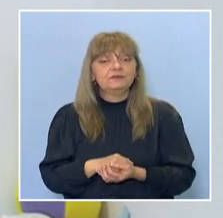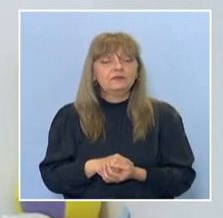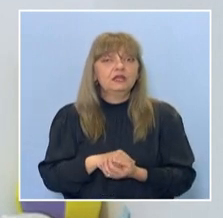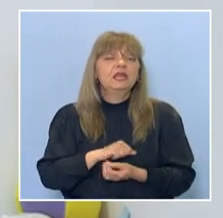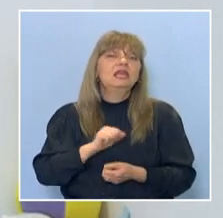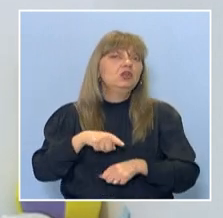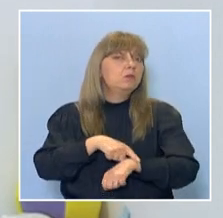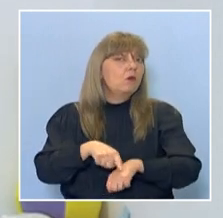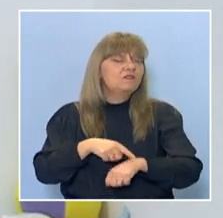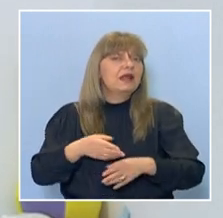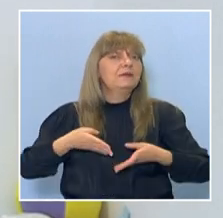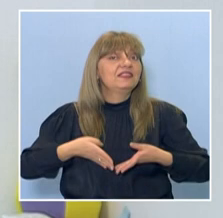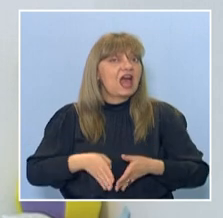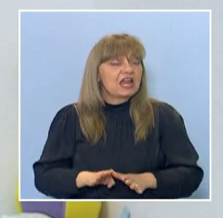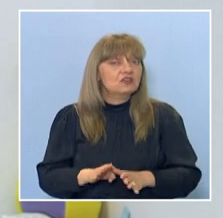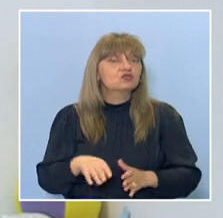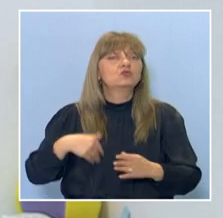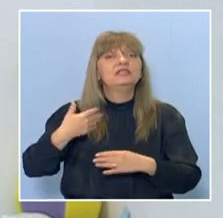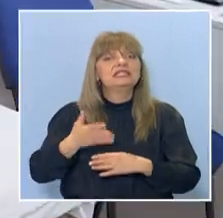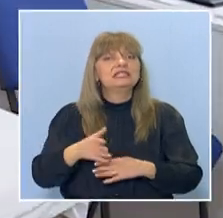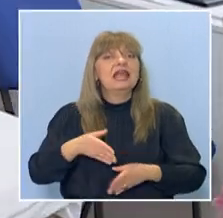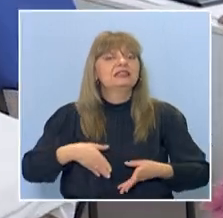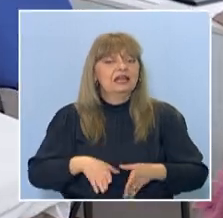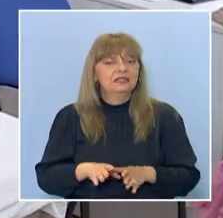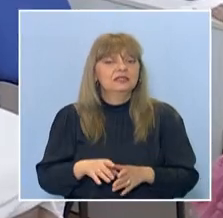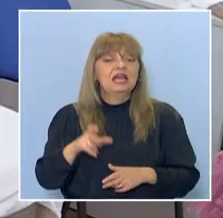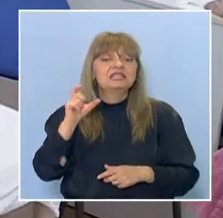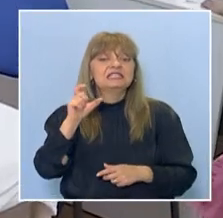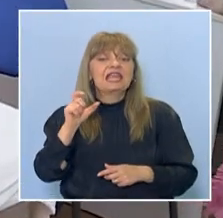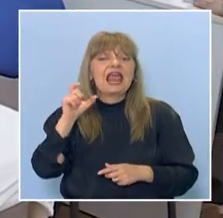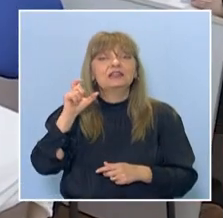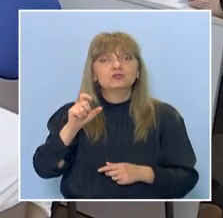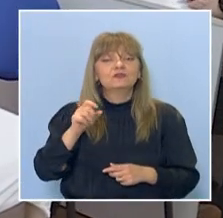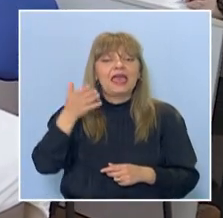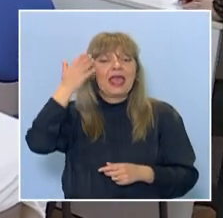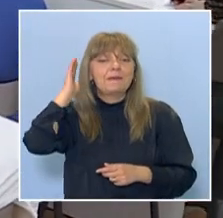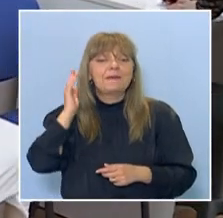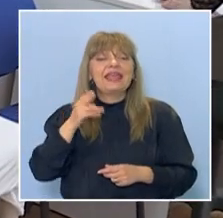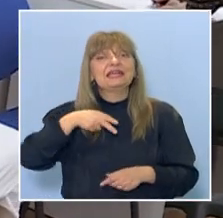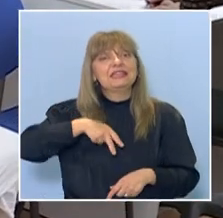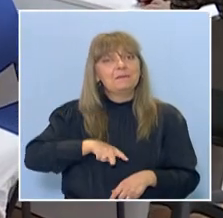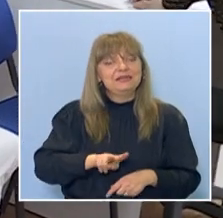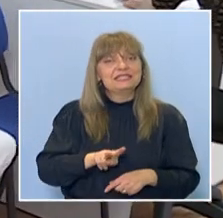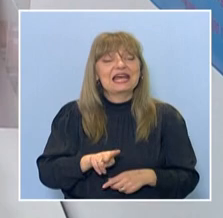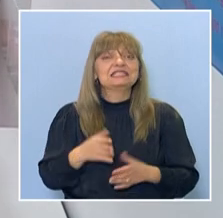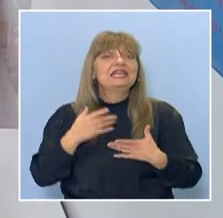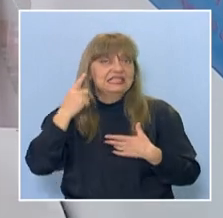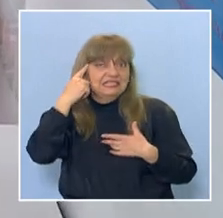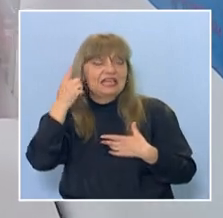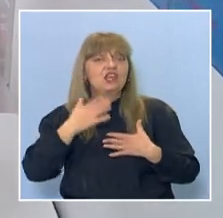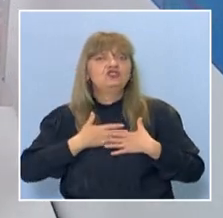и по време на раждането, и след раждането. Стиляна Стоянова е майка на близнаци и знае, че има на кого да